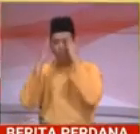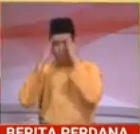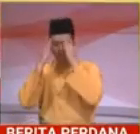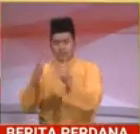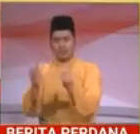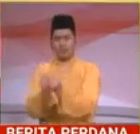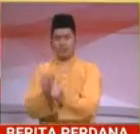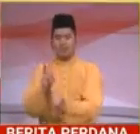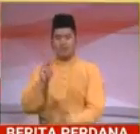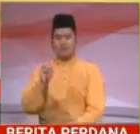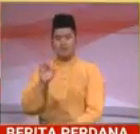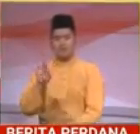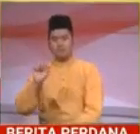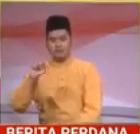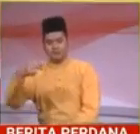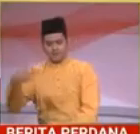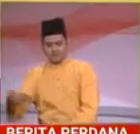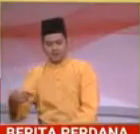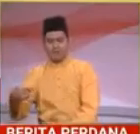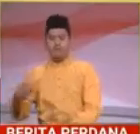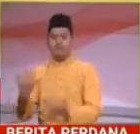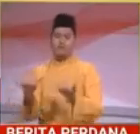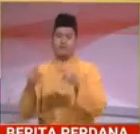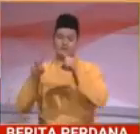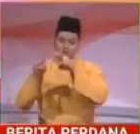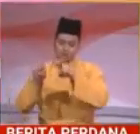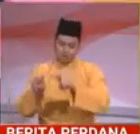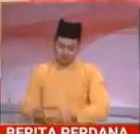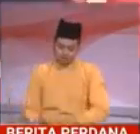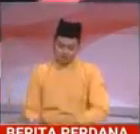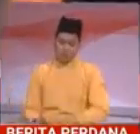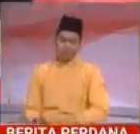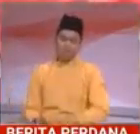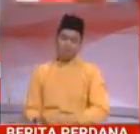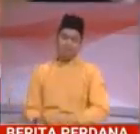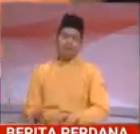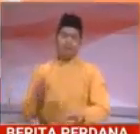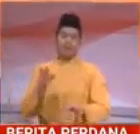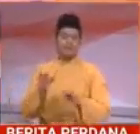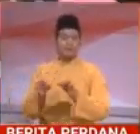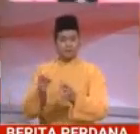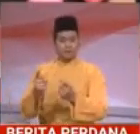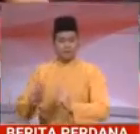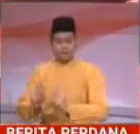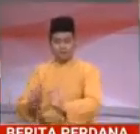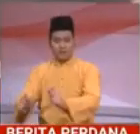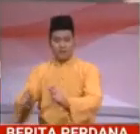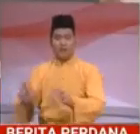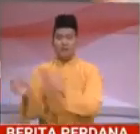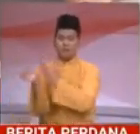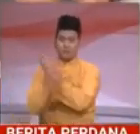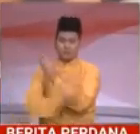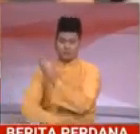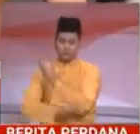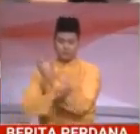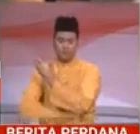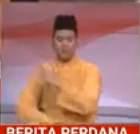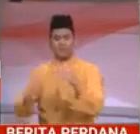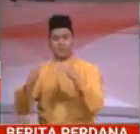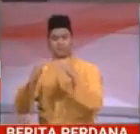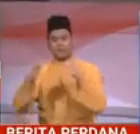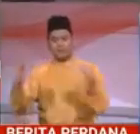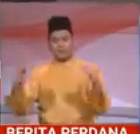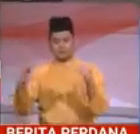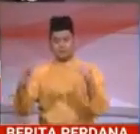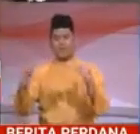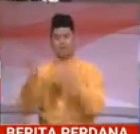selalu kini berada dalam sasaran persekutuan bola sepak antarbangsa FIFA Semarang tindaklanjut maupun hukuman diperingkat domestik hanya